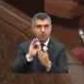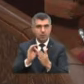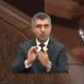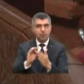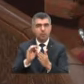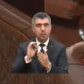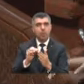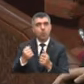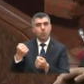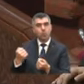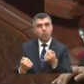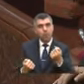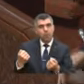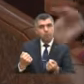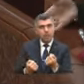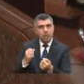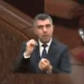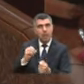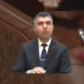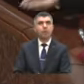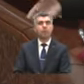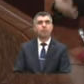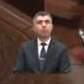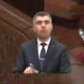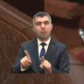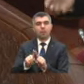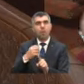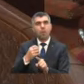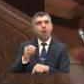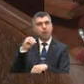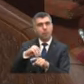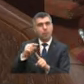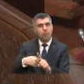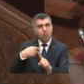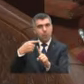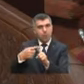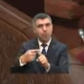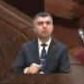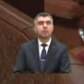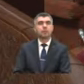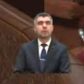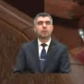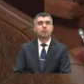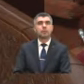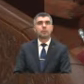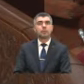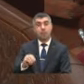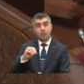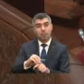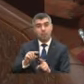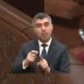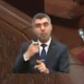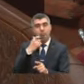للسيارات المرقمنة بالخارج عوض 10 سنوات، بالإضافة أيضا للمسائل المتعلقة